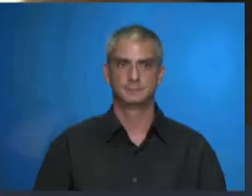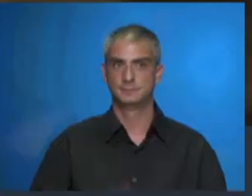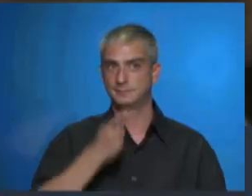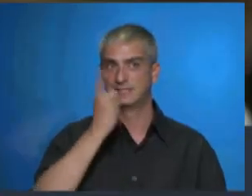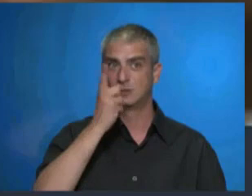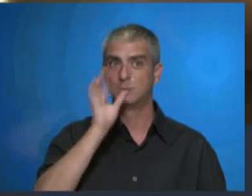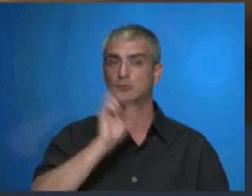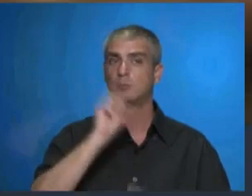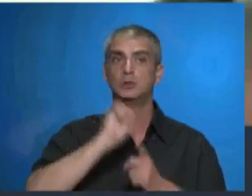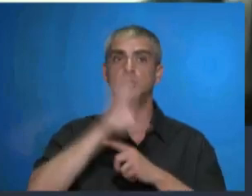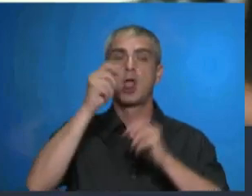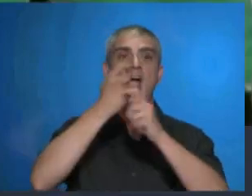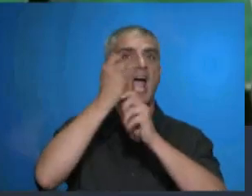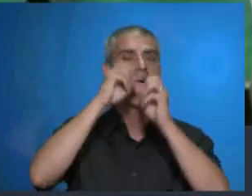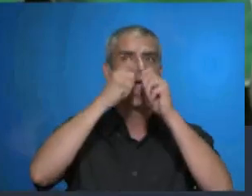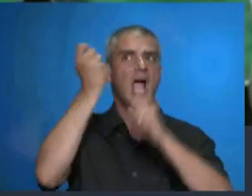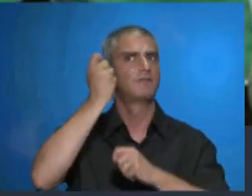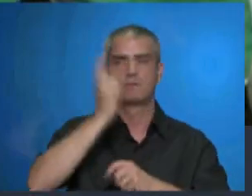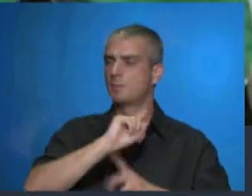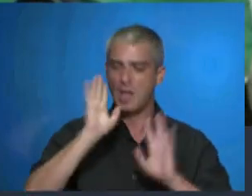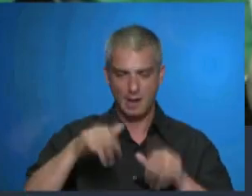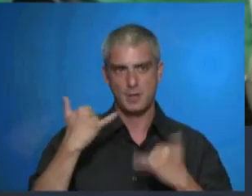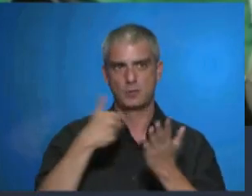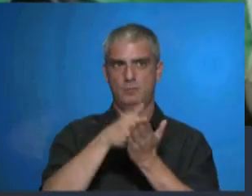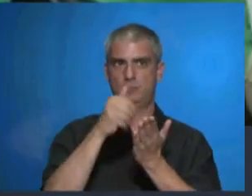הפנים של משגרי העפיפונים בעזה לא ידעו מנוח גם היום.